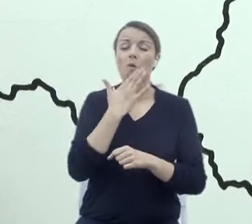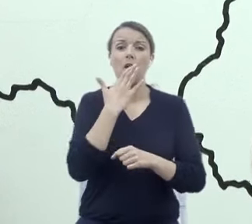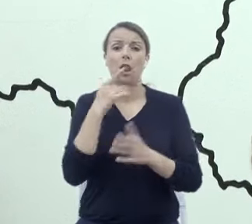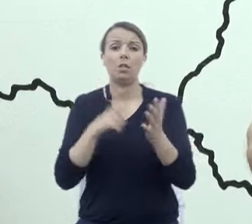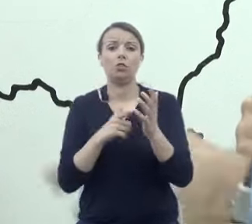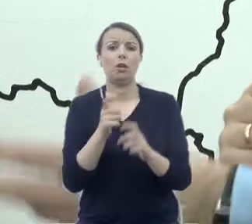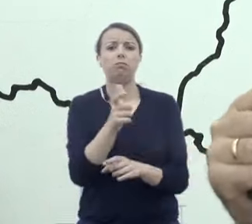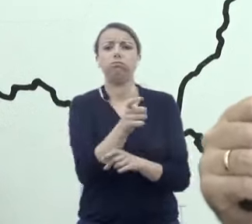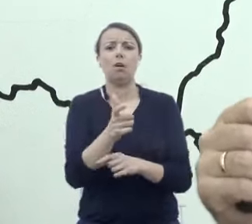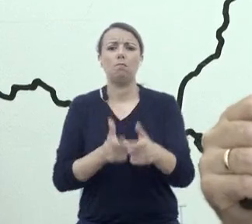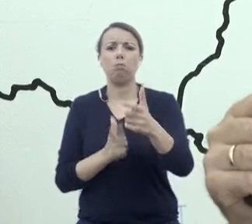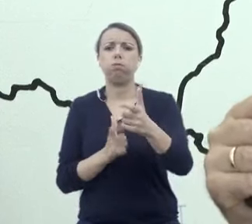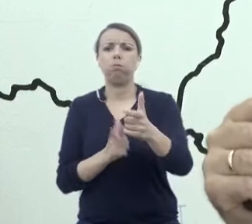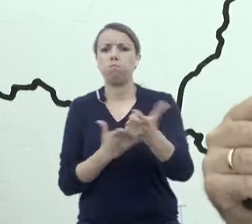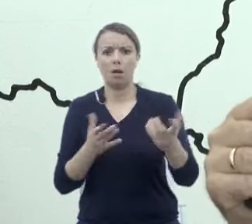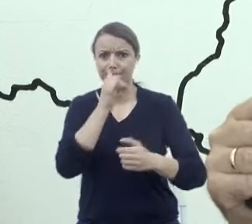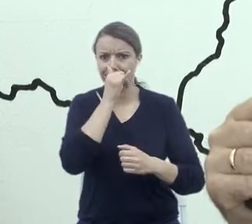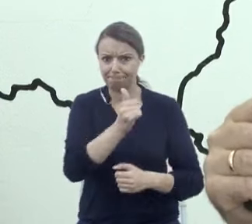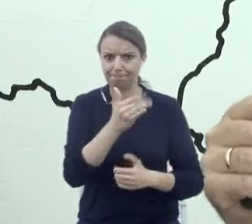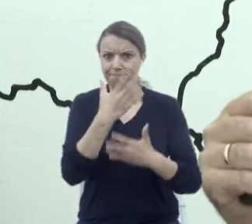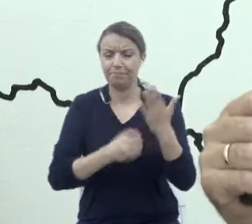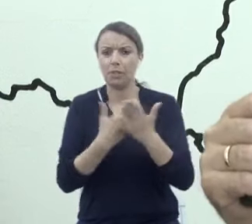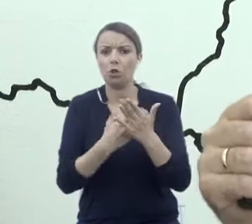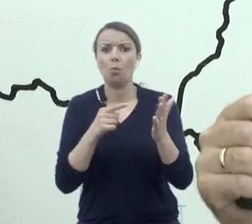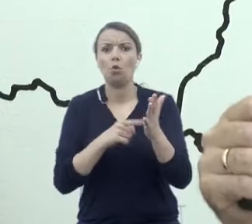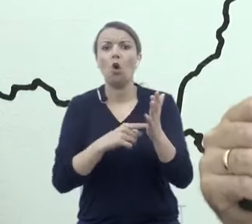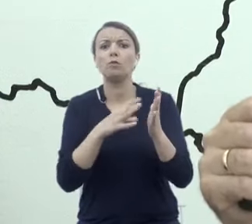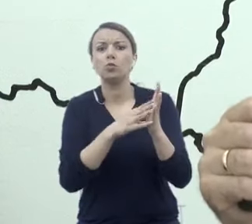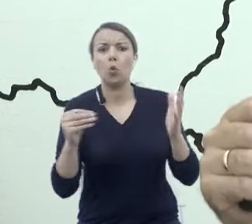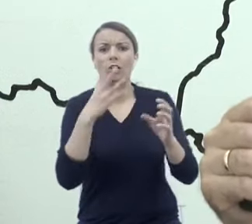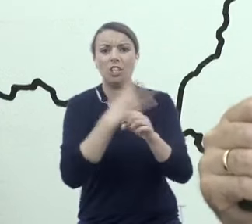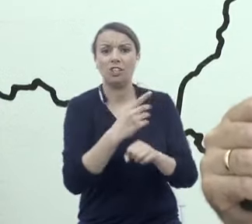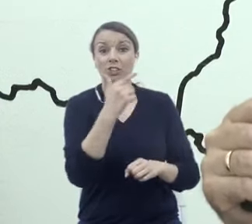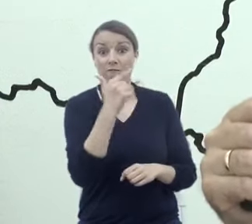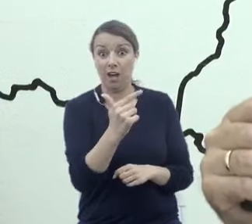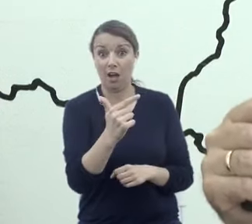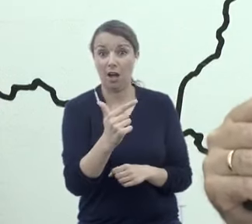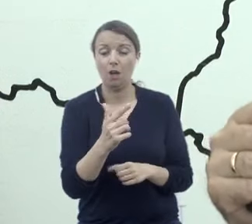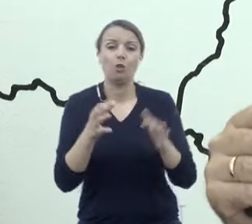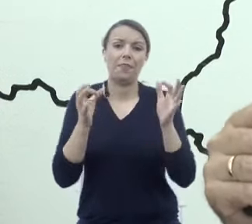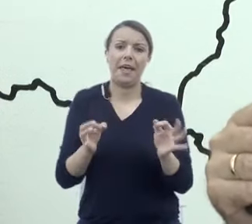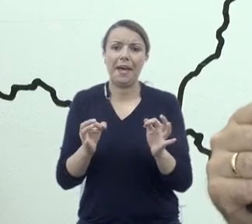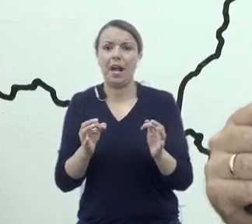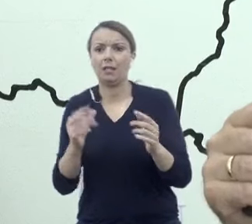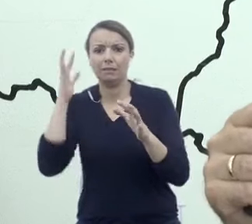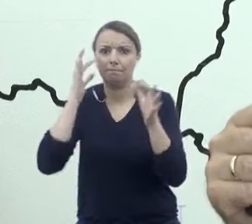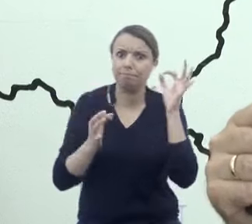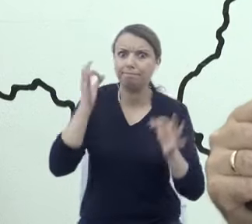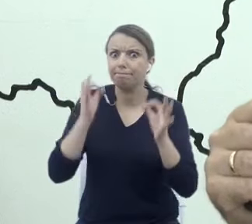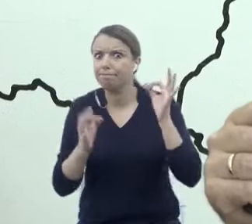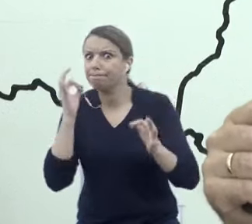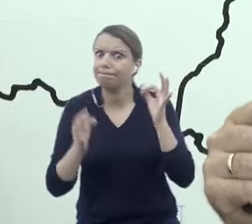wykorzystywana, bo jest to wzór 42, no jest w tej chwili kwestionowana, zważywszy, że zachowały